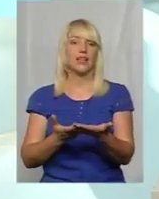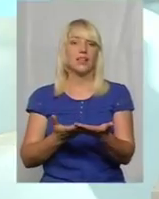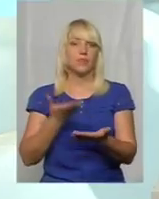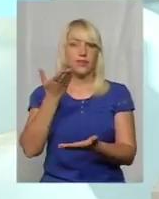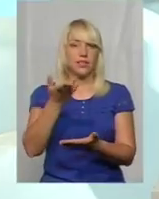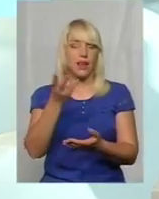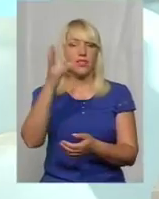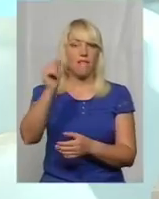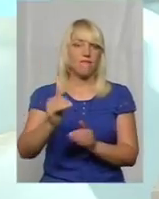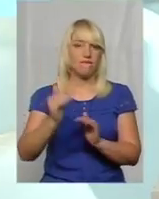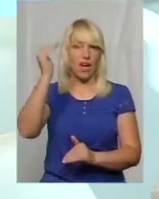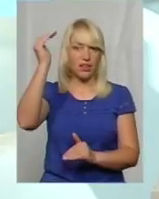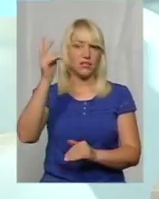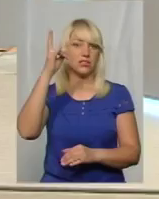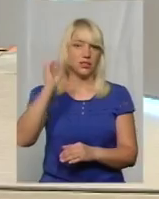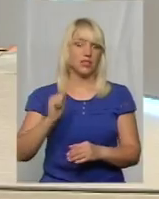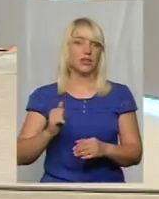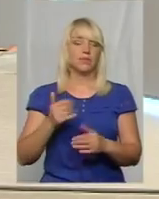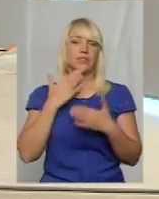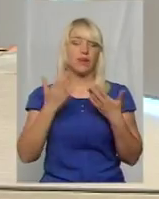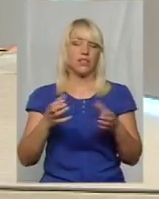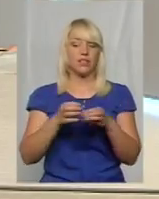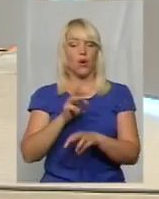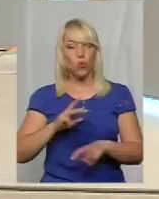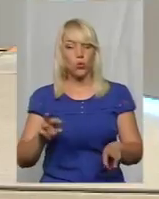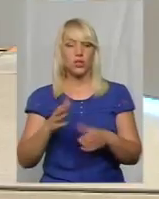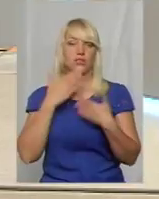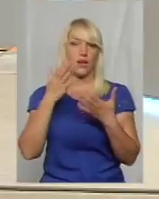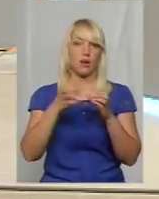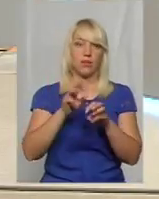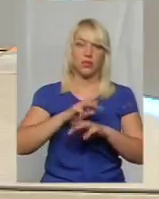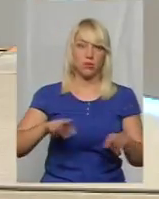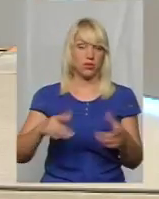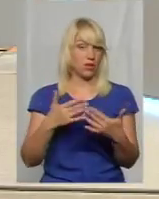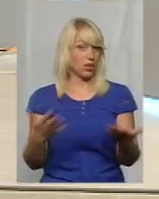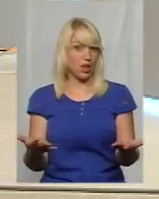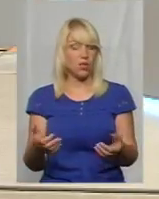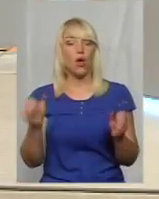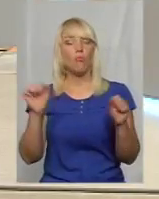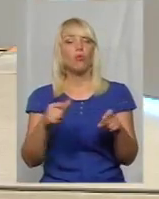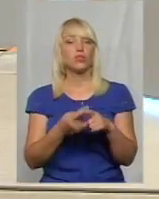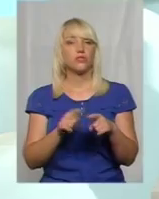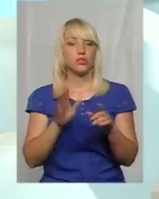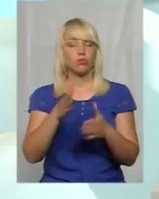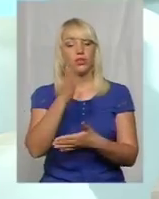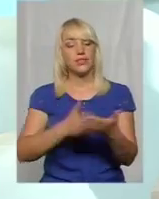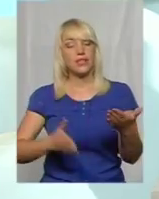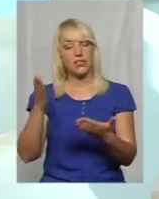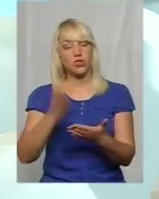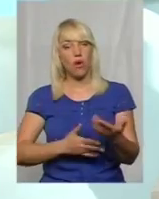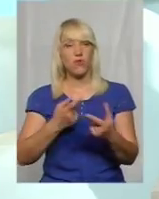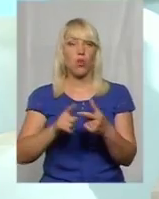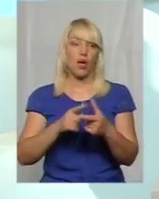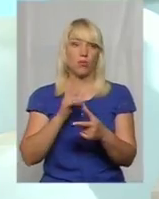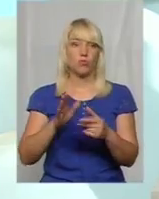наверх, ну, звернення до уряду, звернення до Кабінету міністрів і так далі. Можливо, це буде скасовано або буде надана